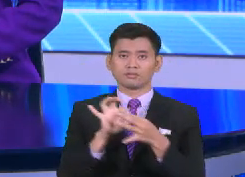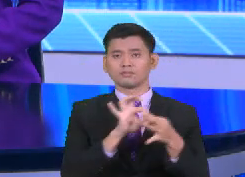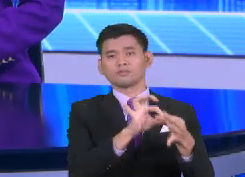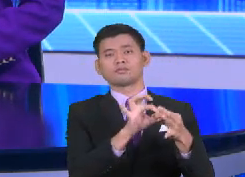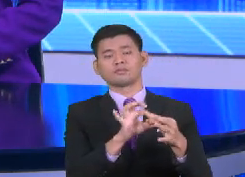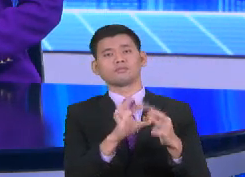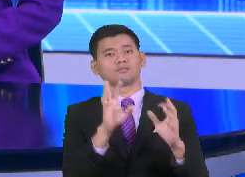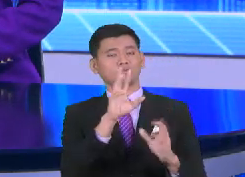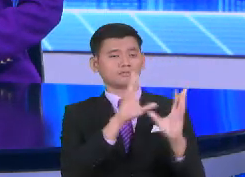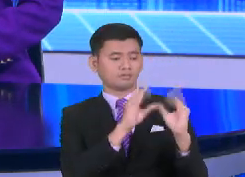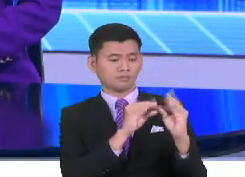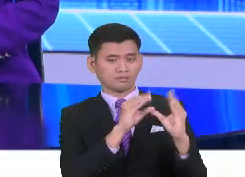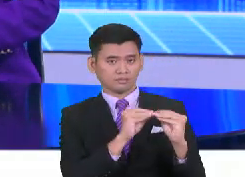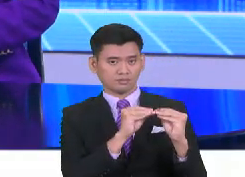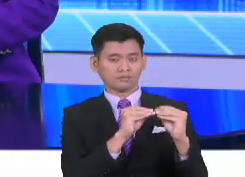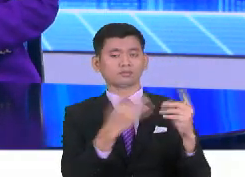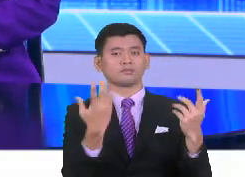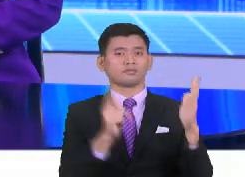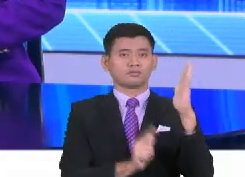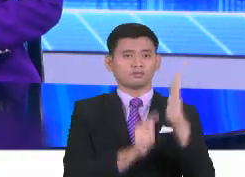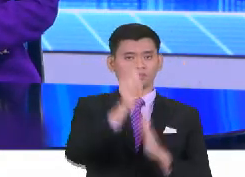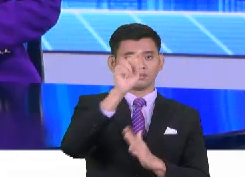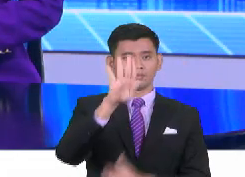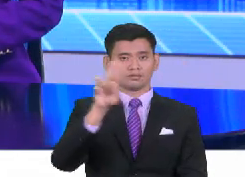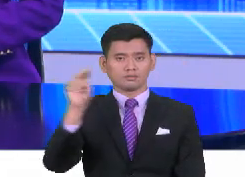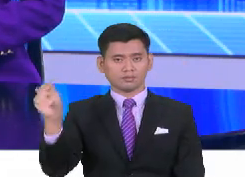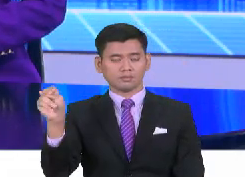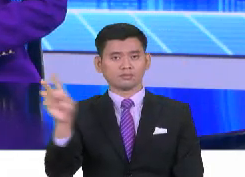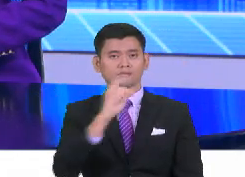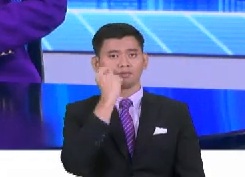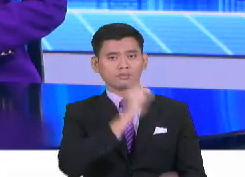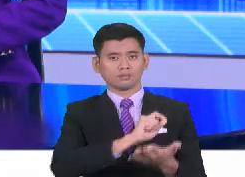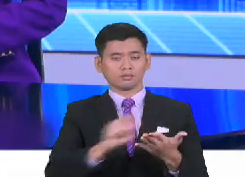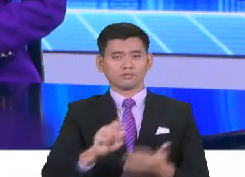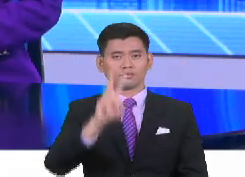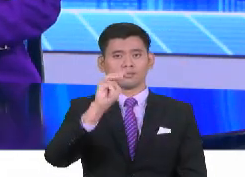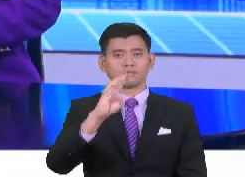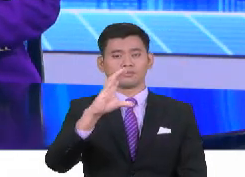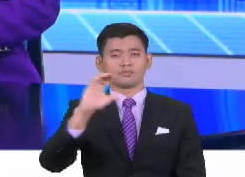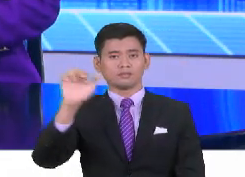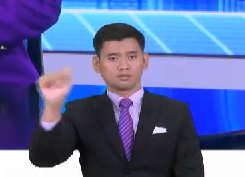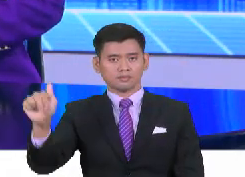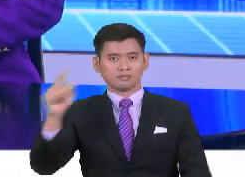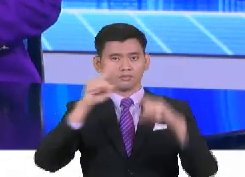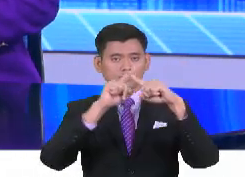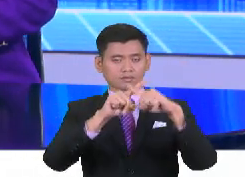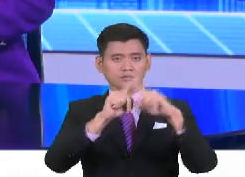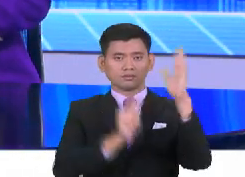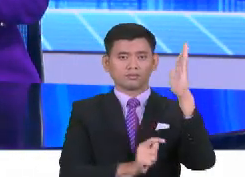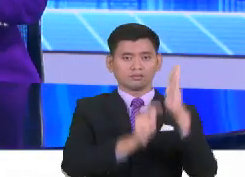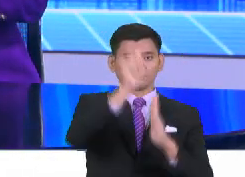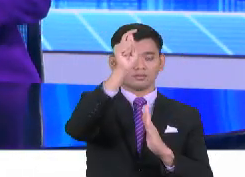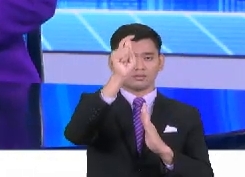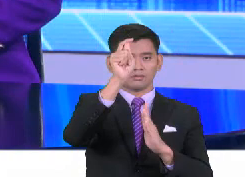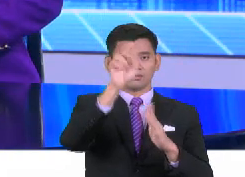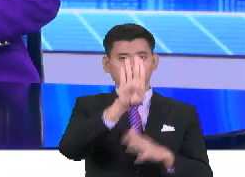mesyuarat Dewan Tertinggi BN semalam. Sebaliknya, menurut Setiausaha Agung MCA, Datuk Chong Sin Woon, Dewan Tertinggi BN kekal